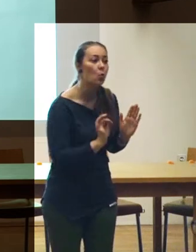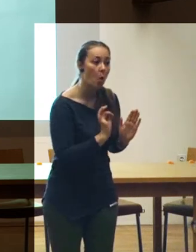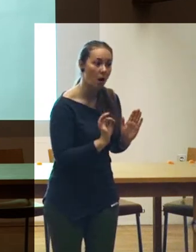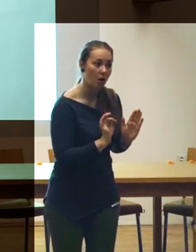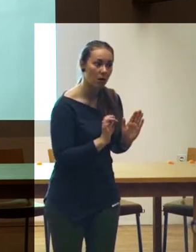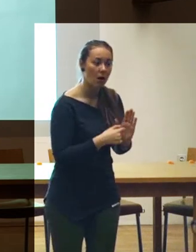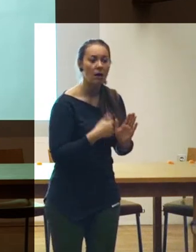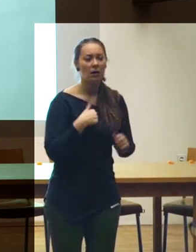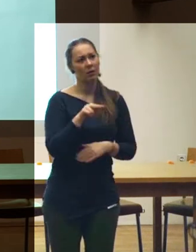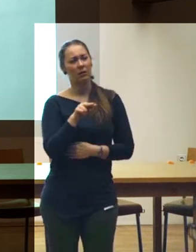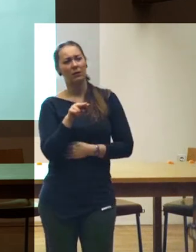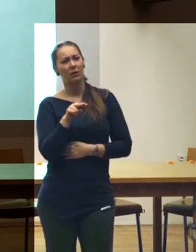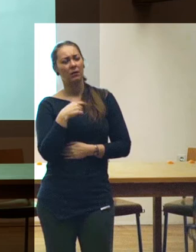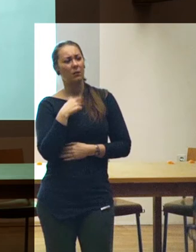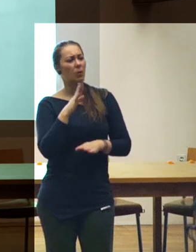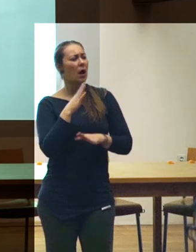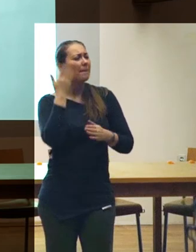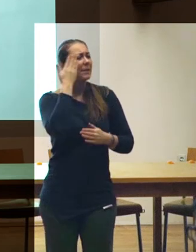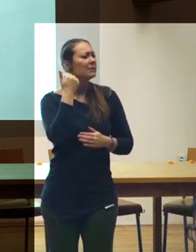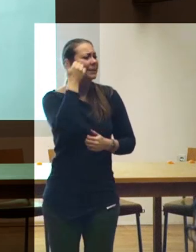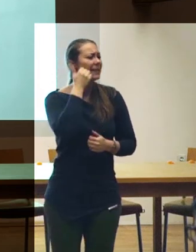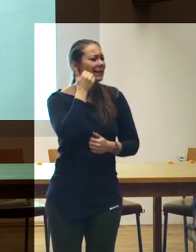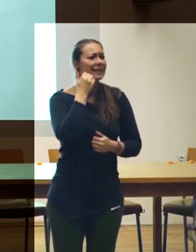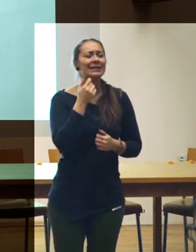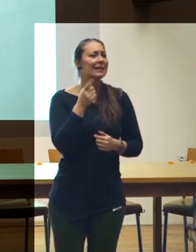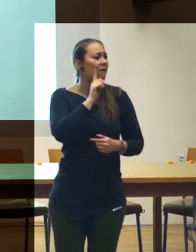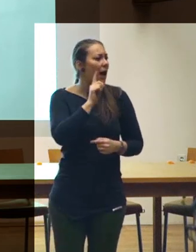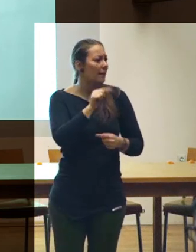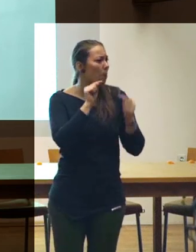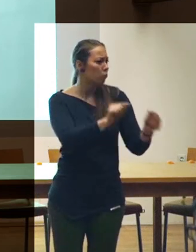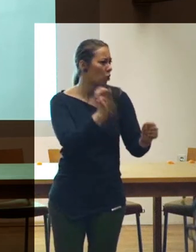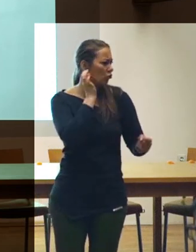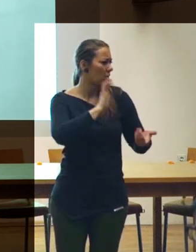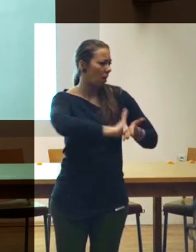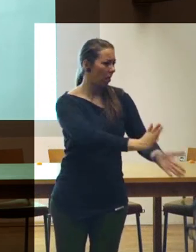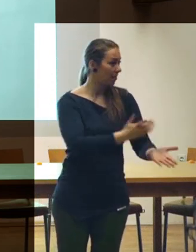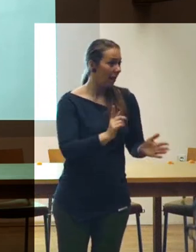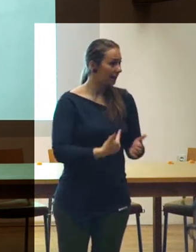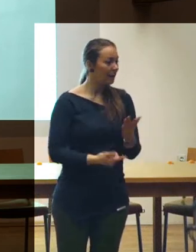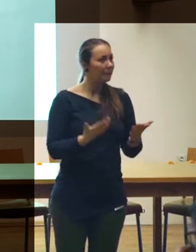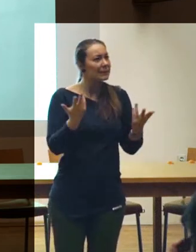člověk není jako, že lidi nejsou jako a priori sexisti, kteří chtějí strašně někoho diskriminovat,